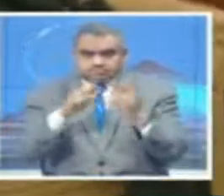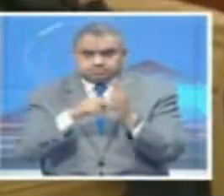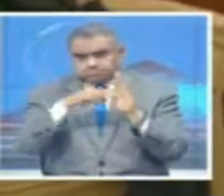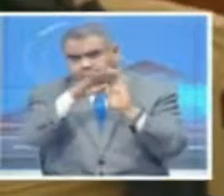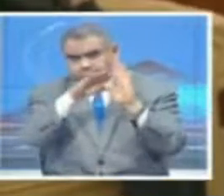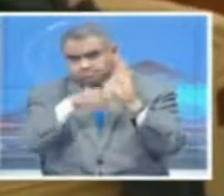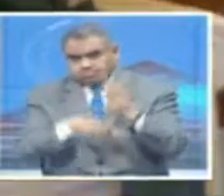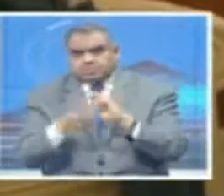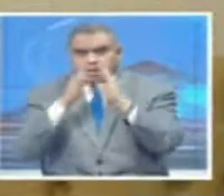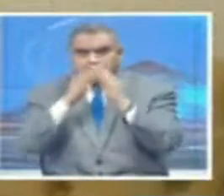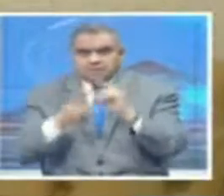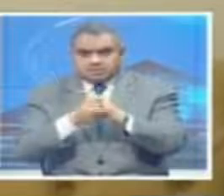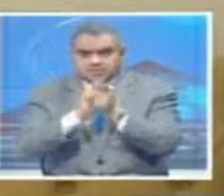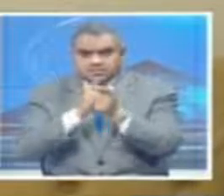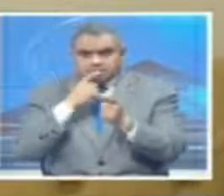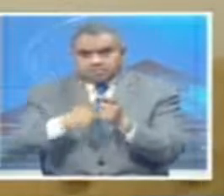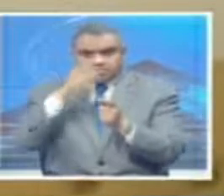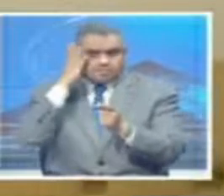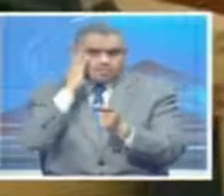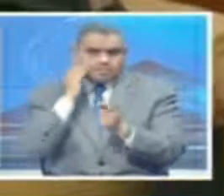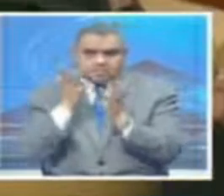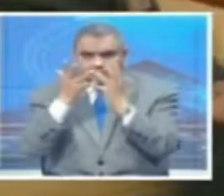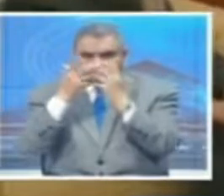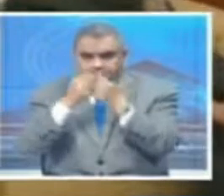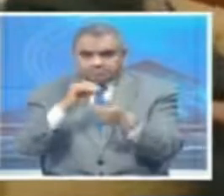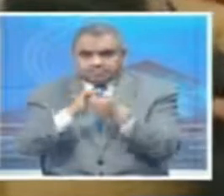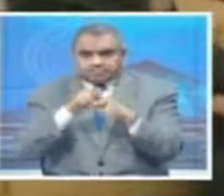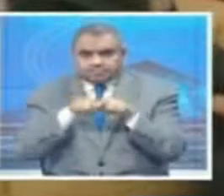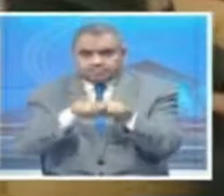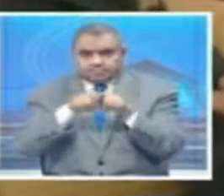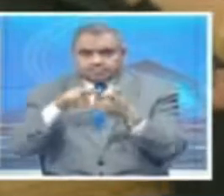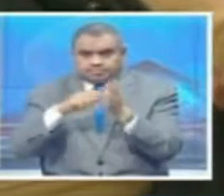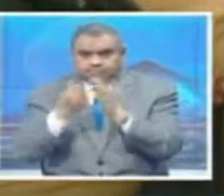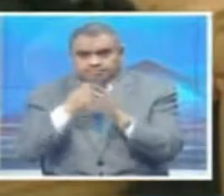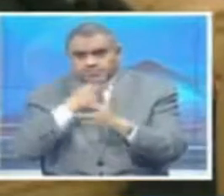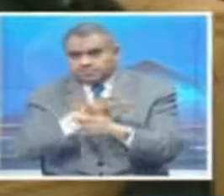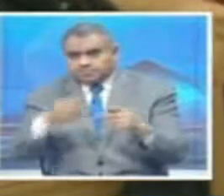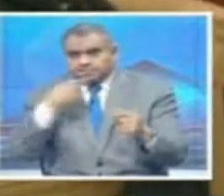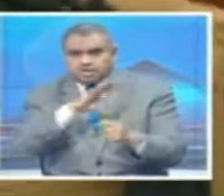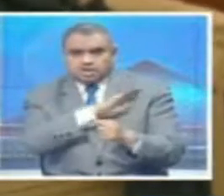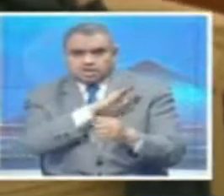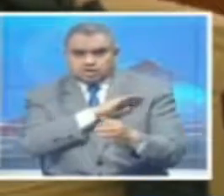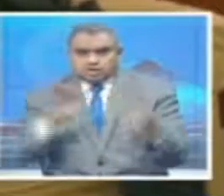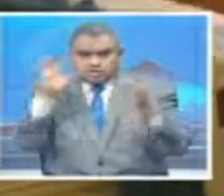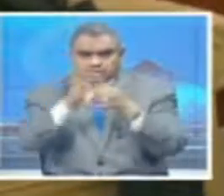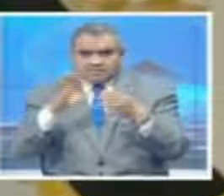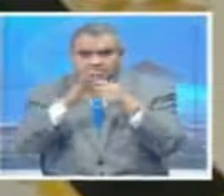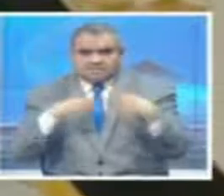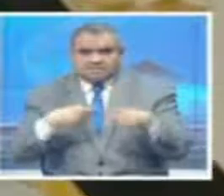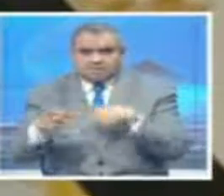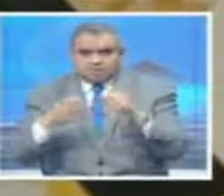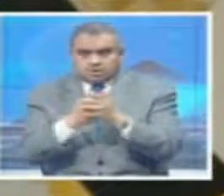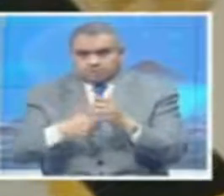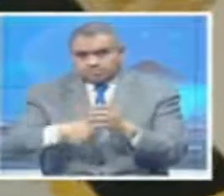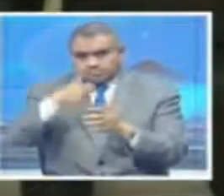مثل هذه المعارض يعزز من علاقات التعاون والشراكات بين الدول في المجالات العسكرية والتكنولوجية. وفي